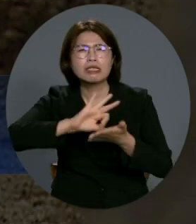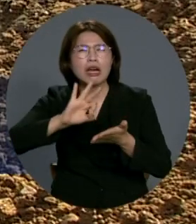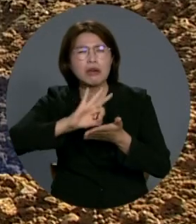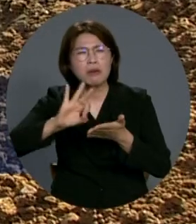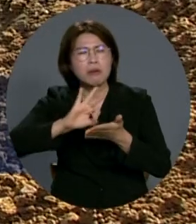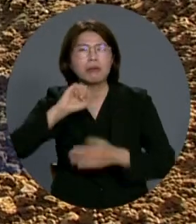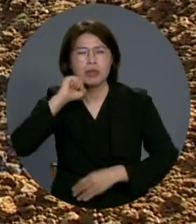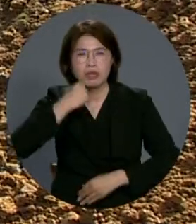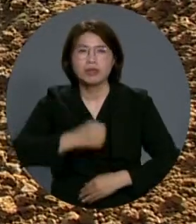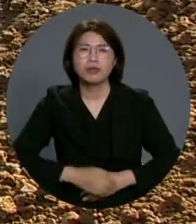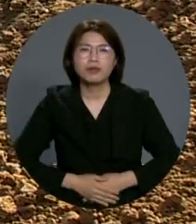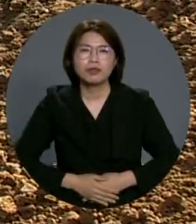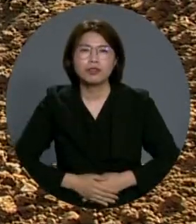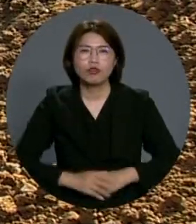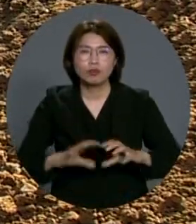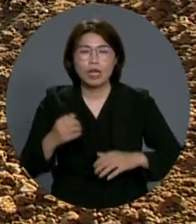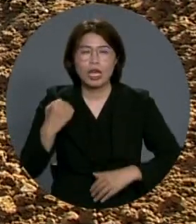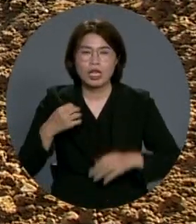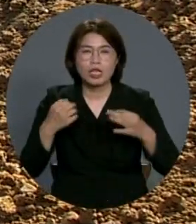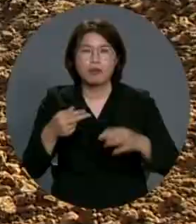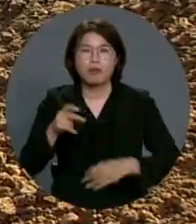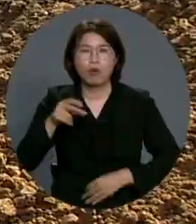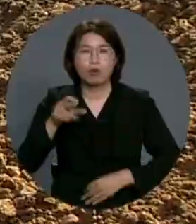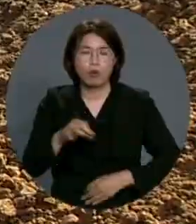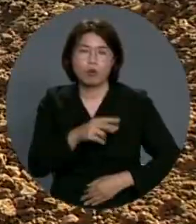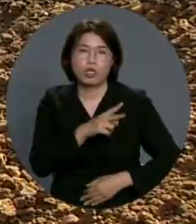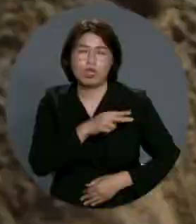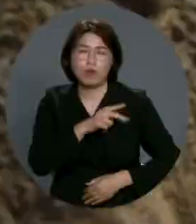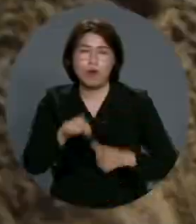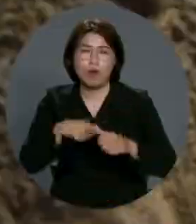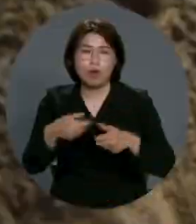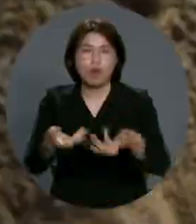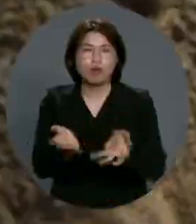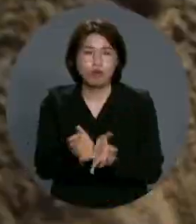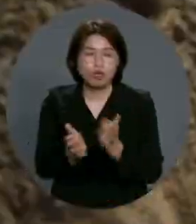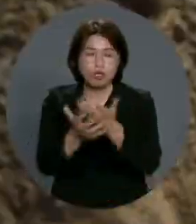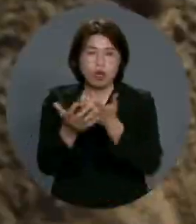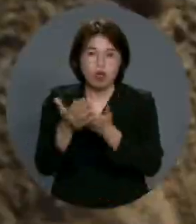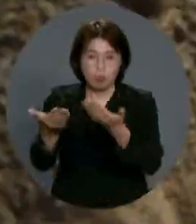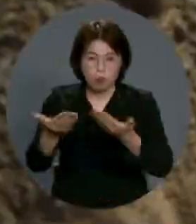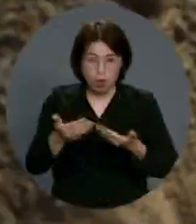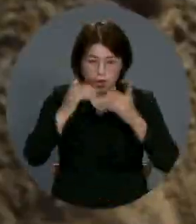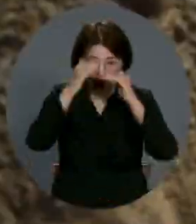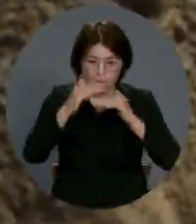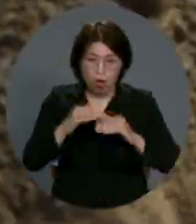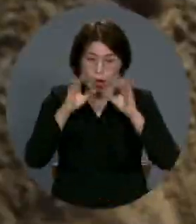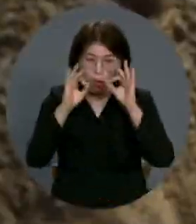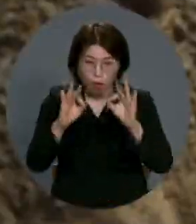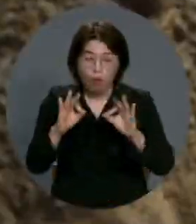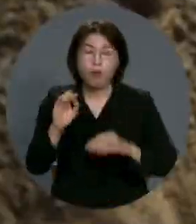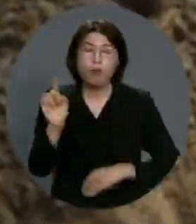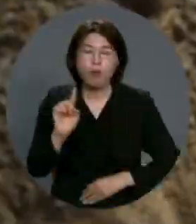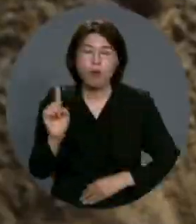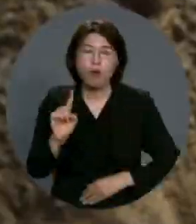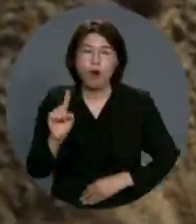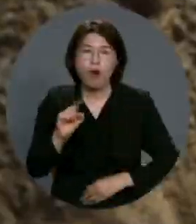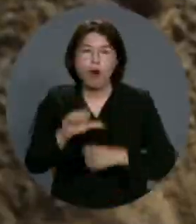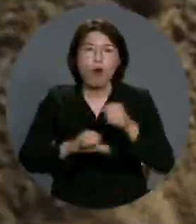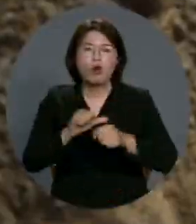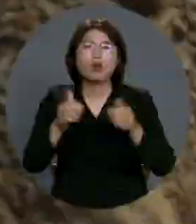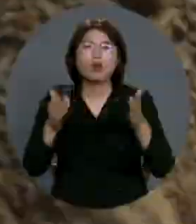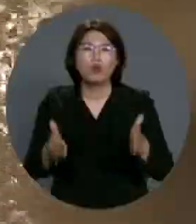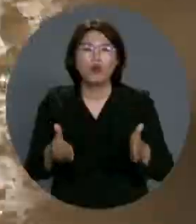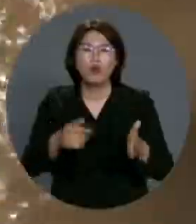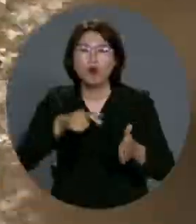가기 어렵거든요 국민의 힘 김형동 의원이 환경부로부터 받은 자료를 토대로 분석한 결과 최근 5년 동안